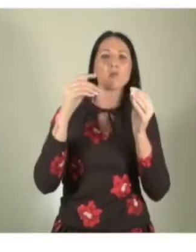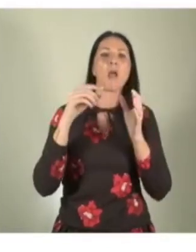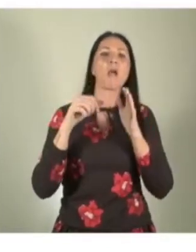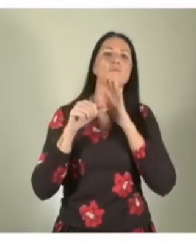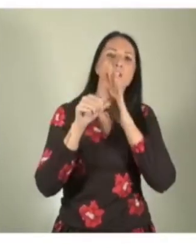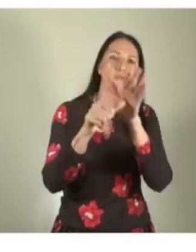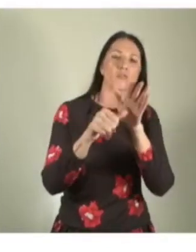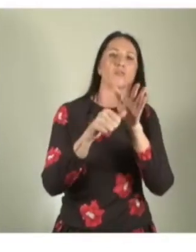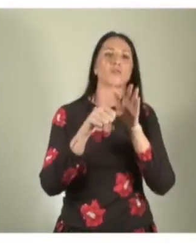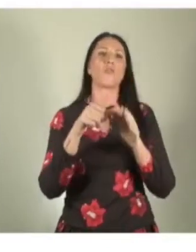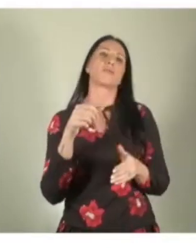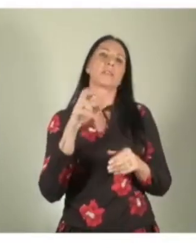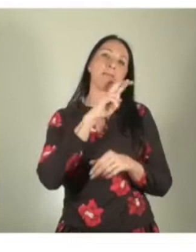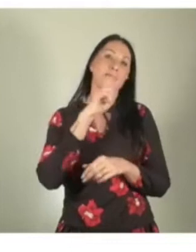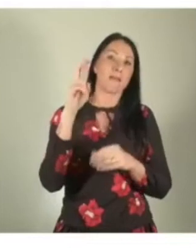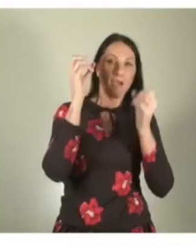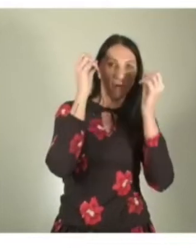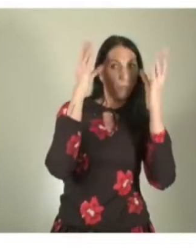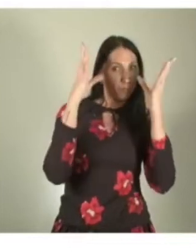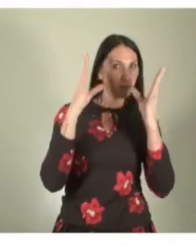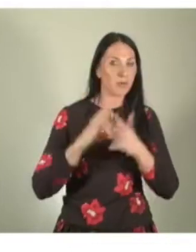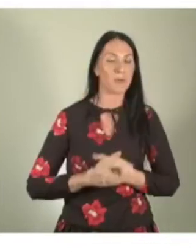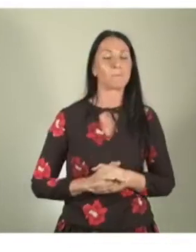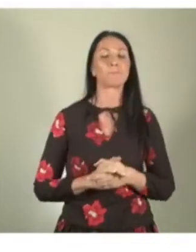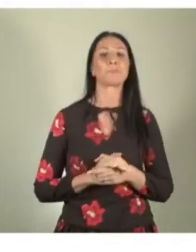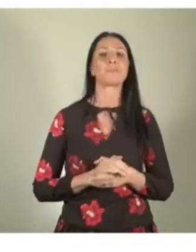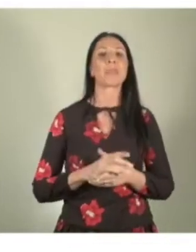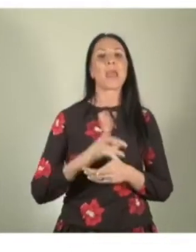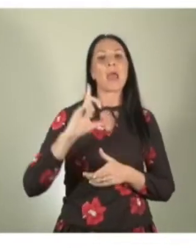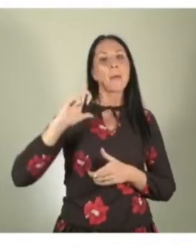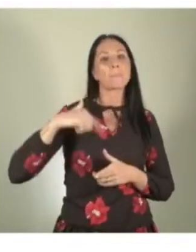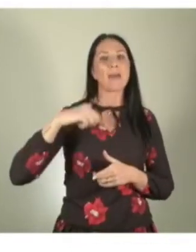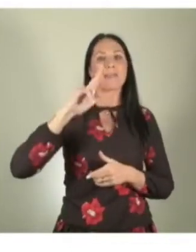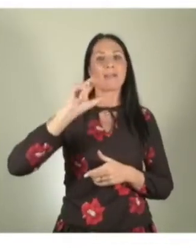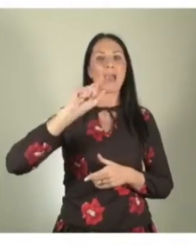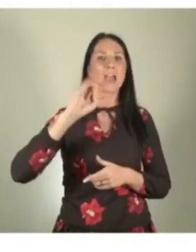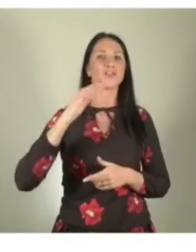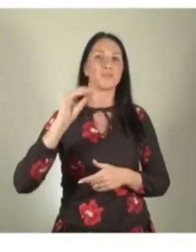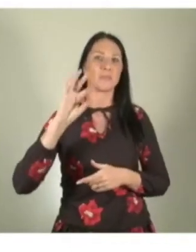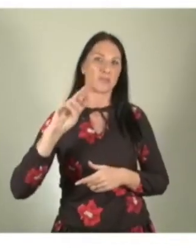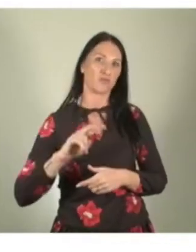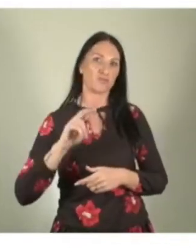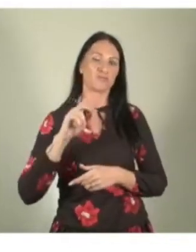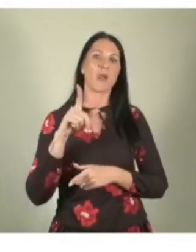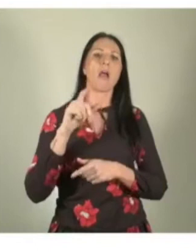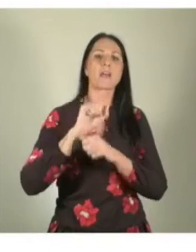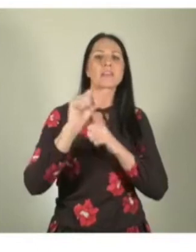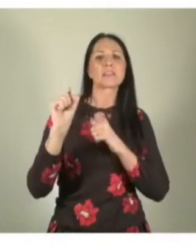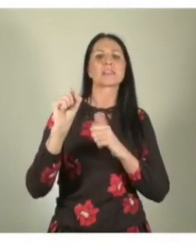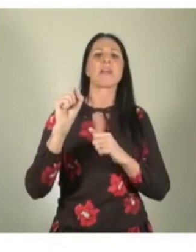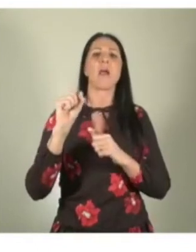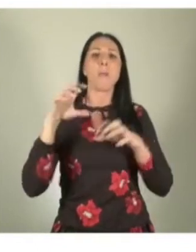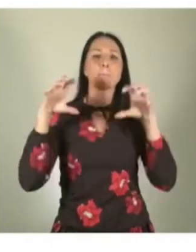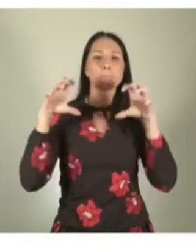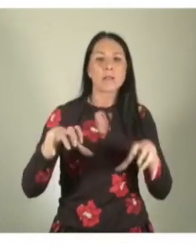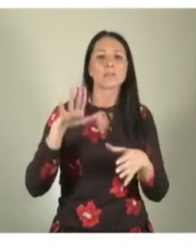Rady Kultury, co podkreślam z wielką radością i satysfakcją. Pan Kazimierz Burnat, poeta, tłumacz, dziennikarz, prezes Dolnośląskiego